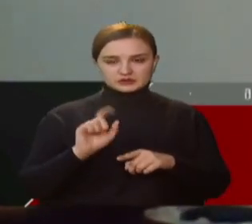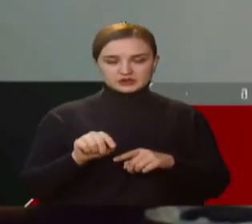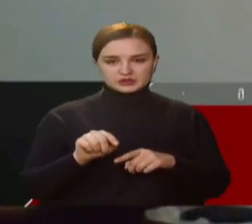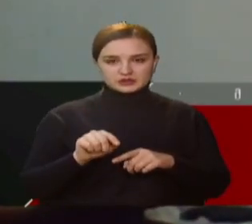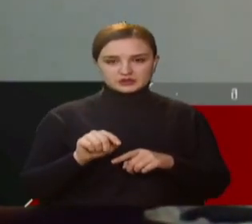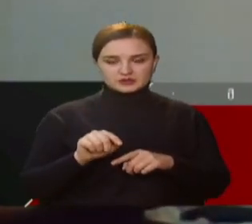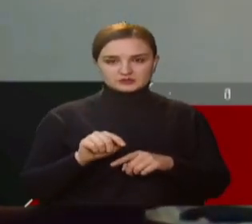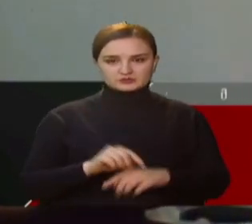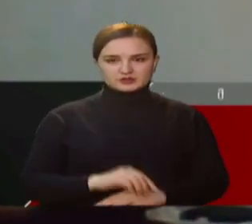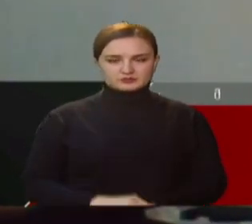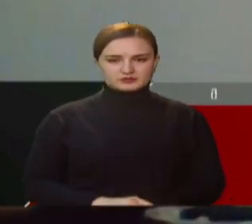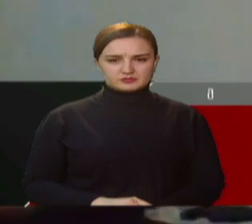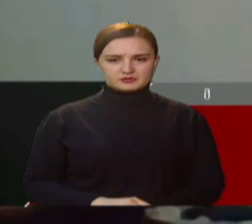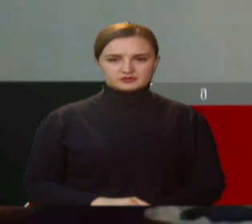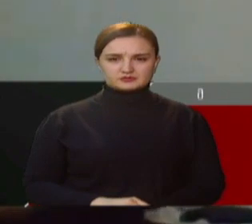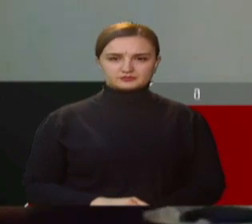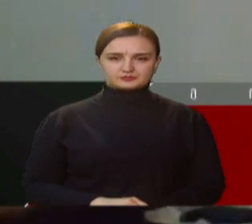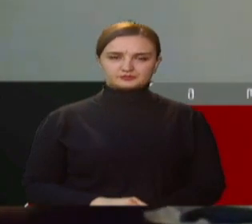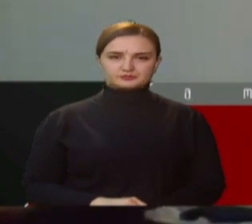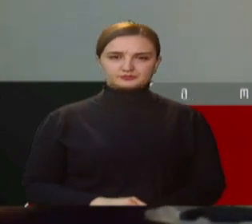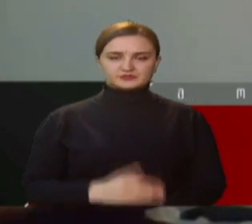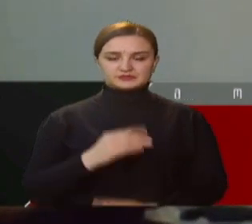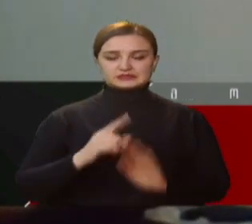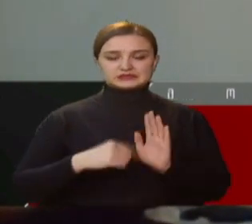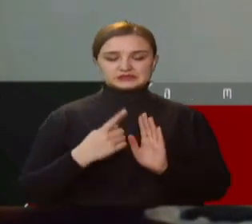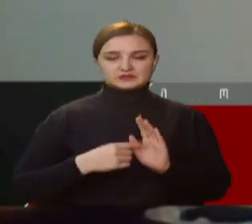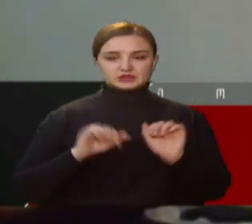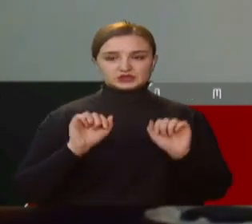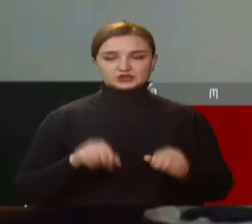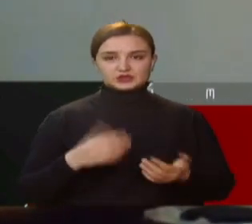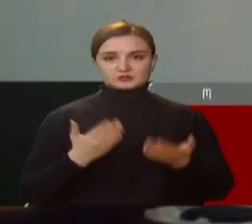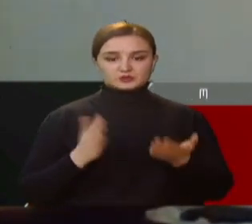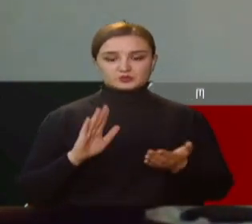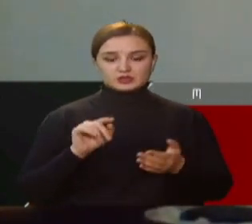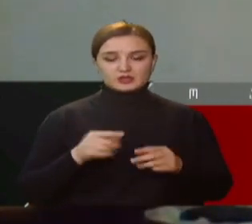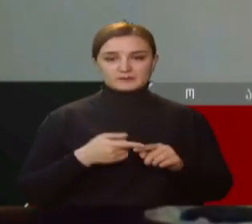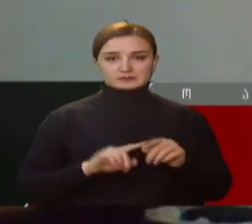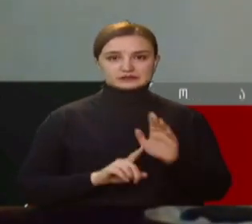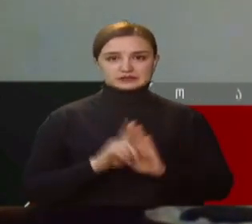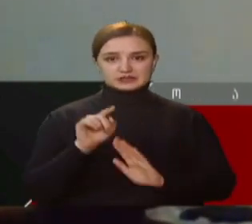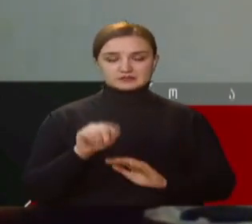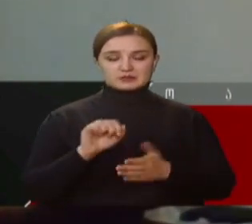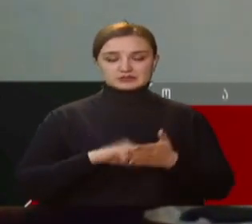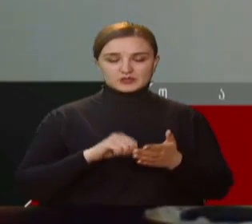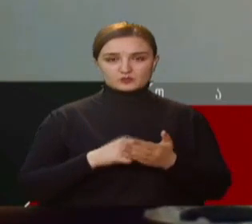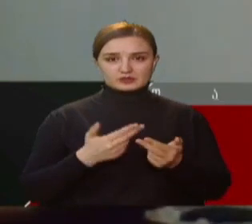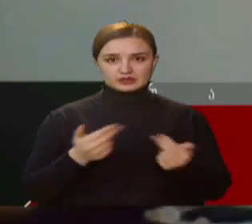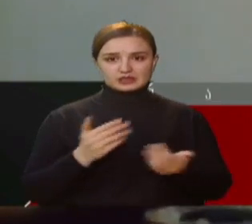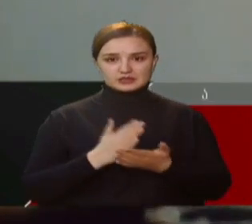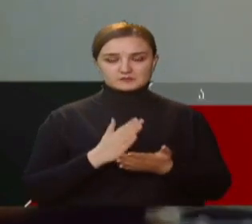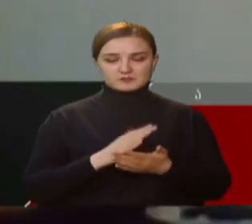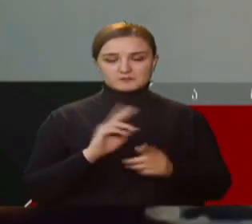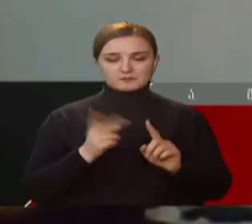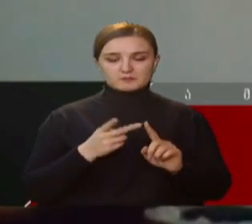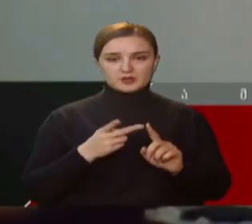ganakvetis shemtsirebas vikhilavt. Tkveni kitkva sheileba tu ara dges samis daqeba, nu garkveuli argumentebi samis arsebobs, tumtsa meore